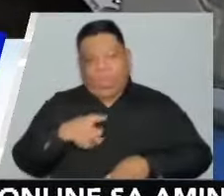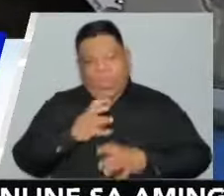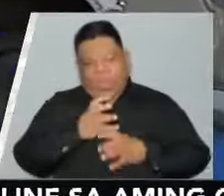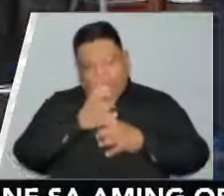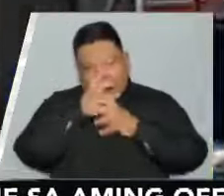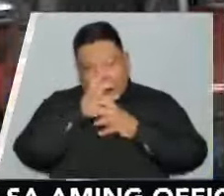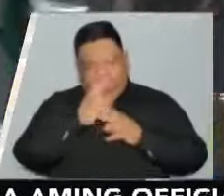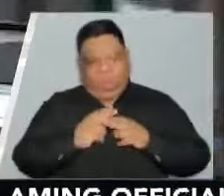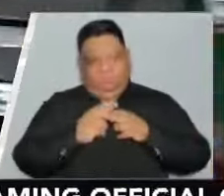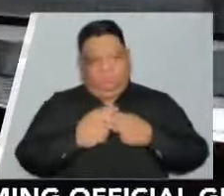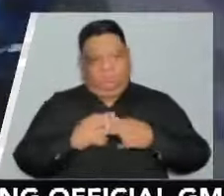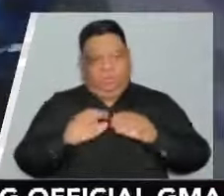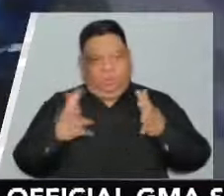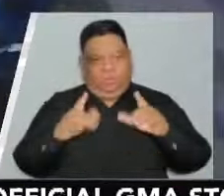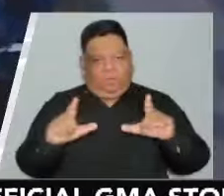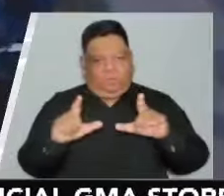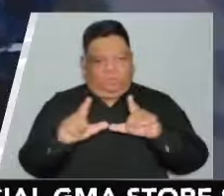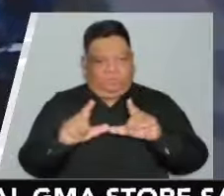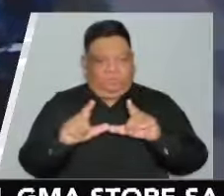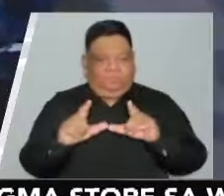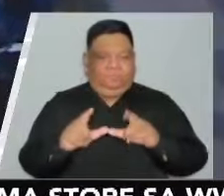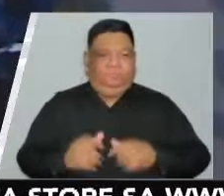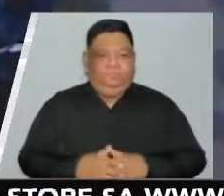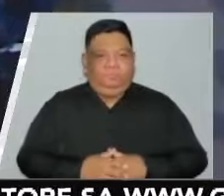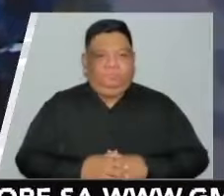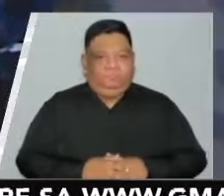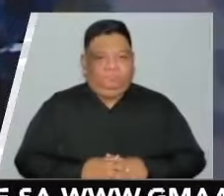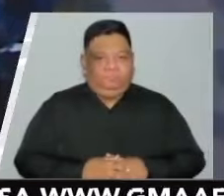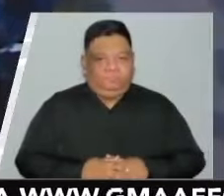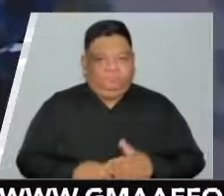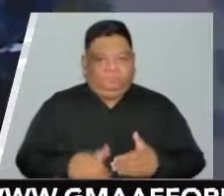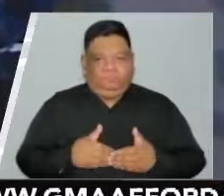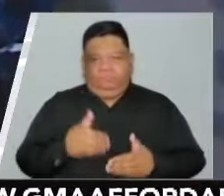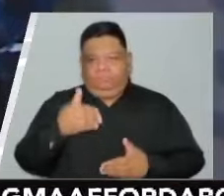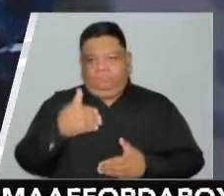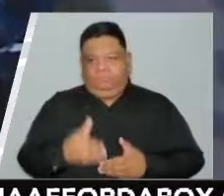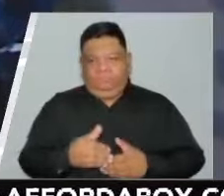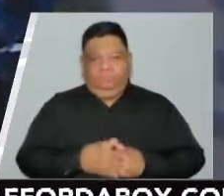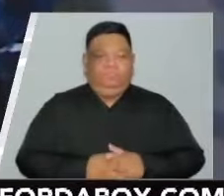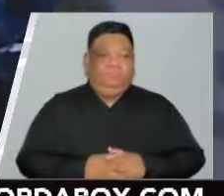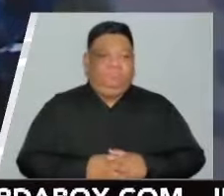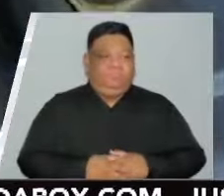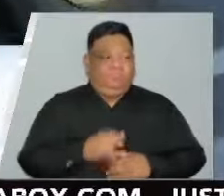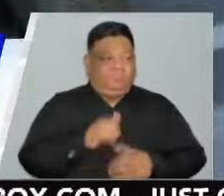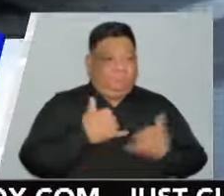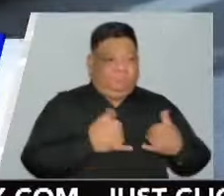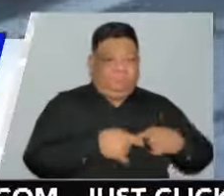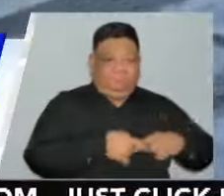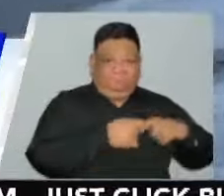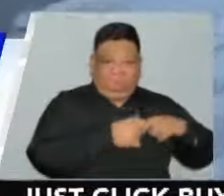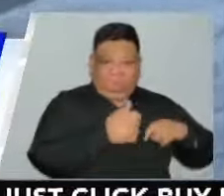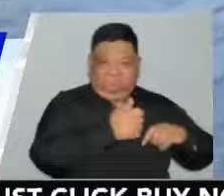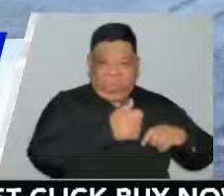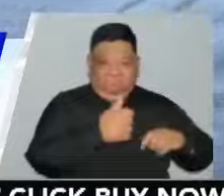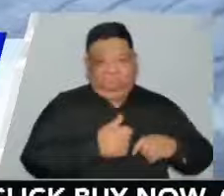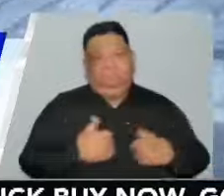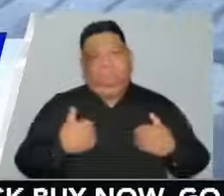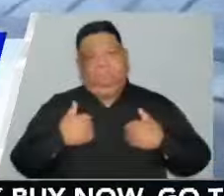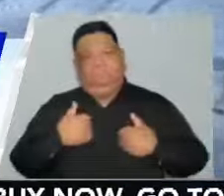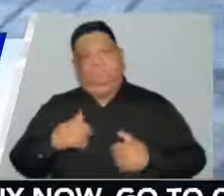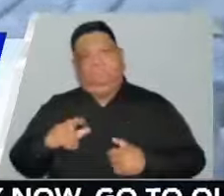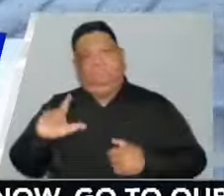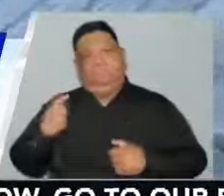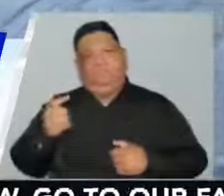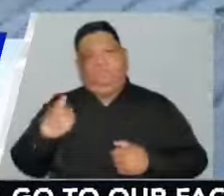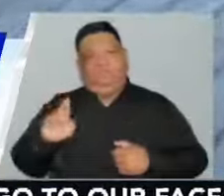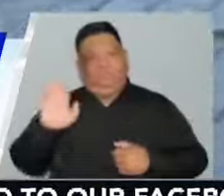30 deadline. Bilang paghahanda naman sa tigil pasada, may libreng sakayang lokal na pamahalaan ng Malabon. Ilan sa mga